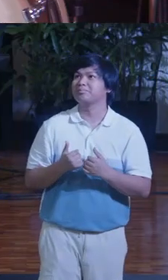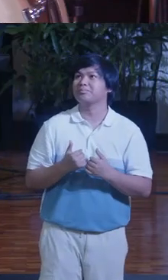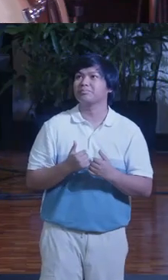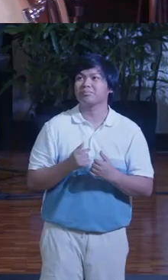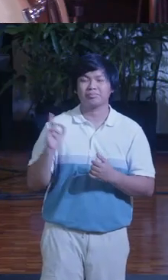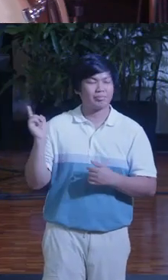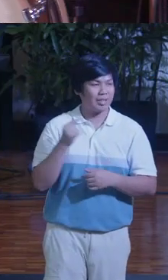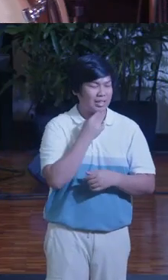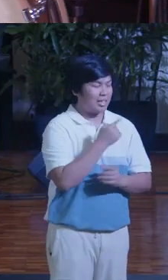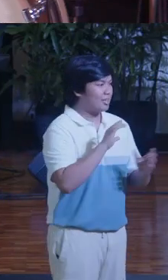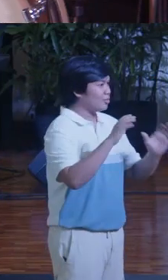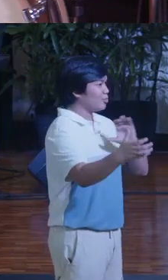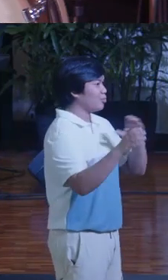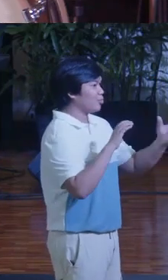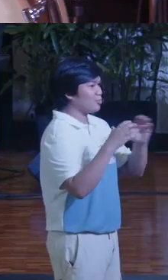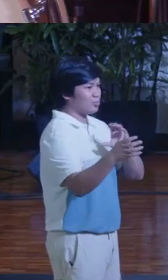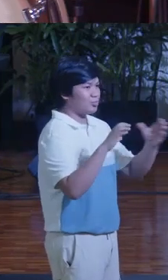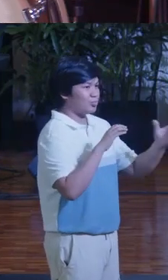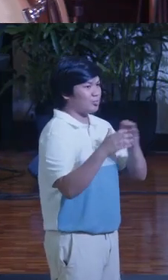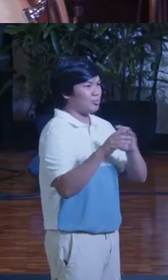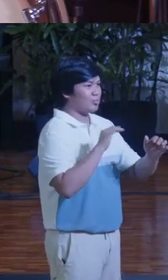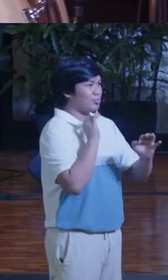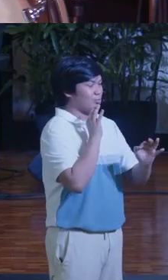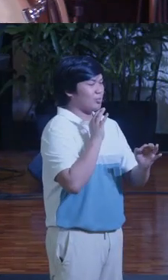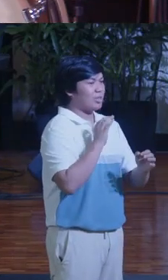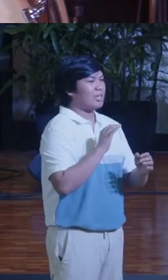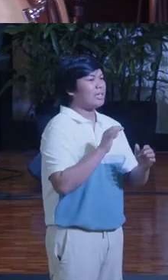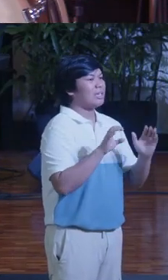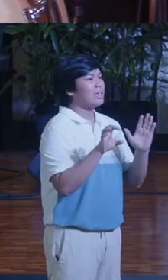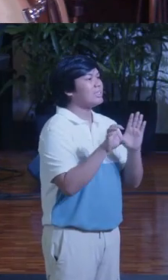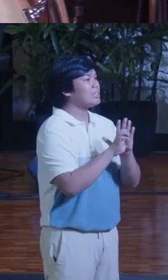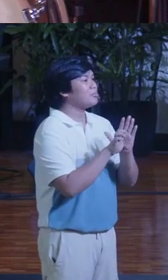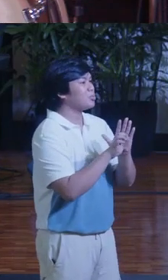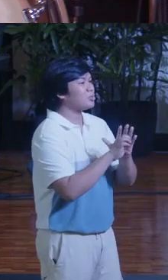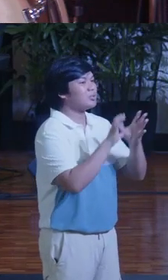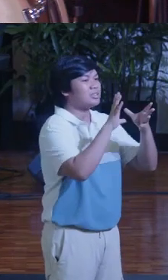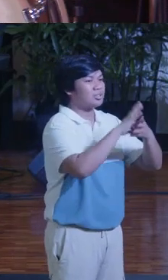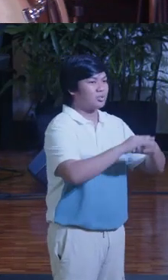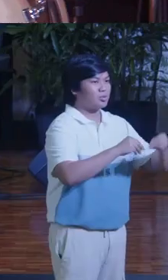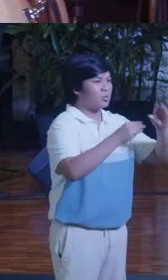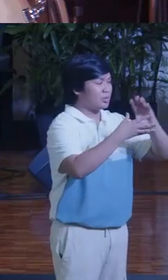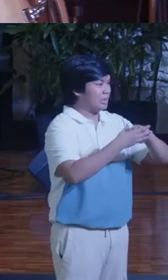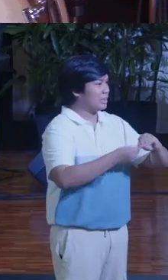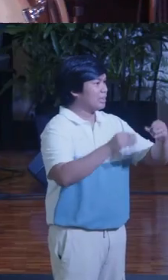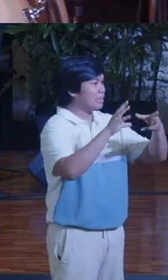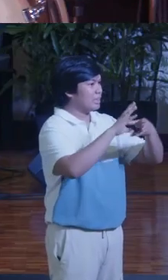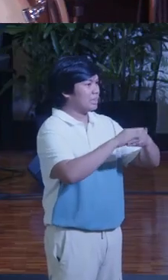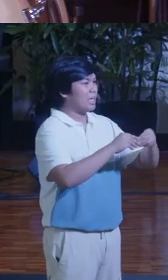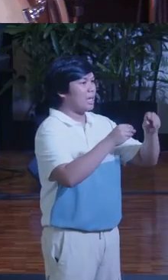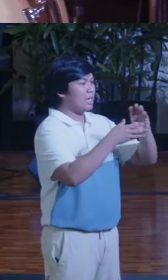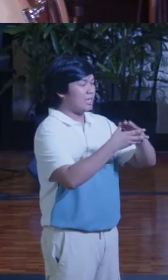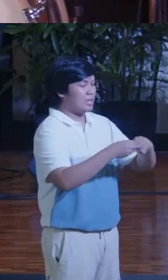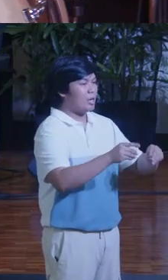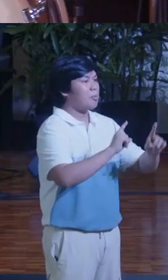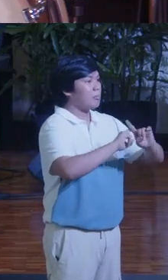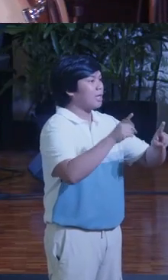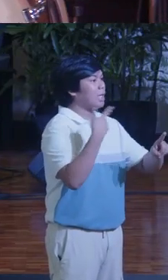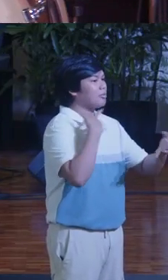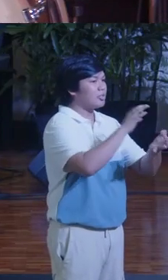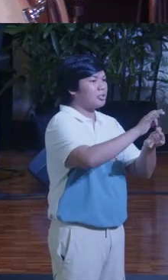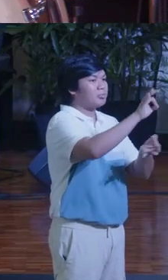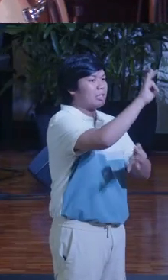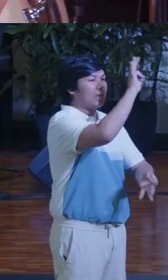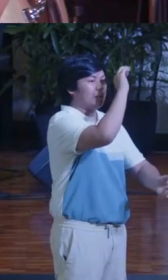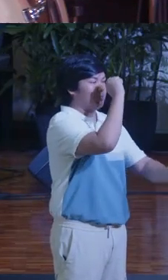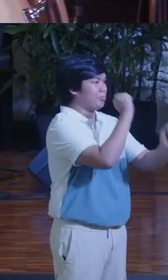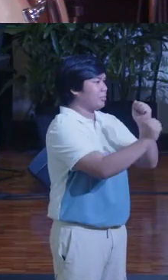Ang allegory po ay isang fictional na kwento na binibigyan ng spiritual meaning